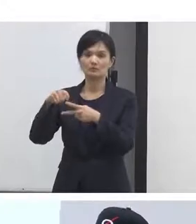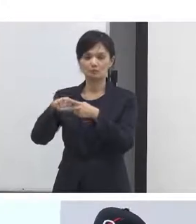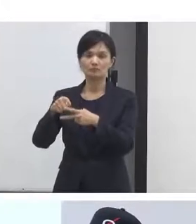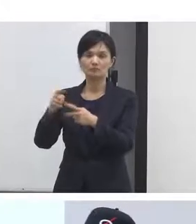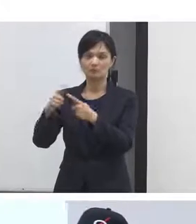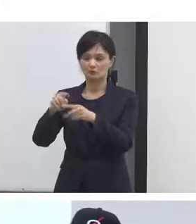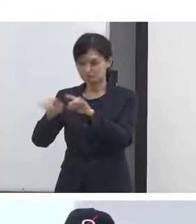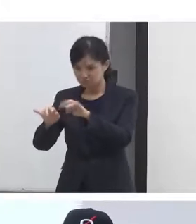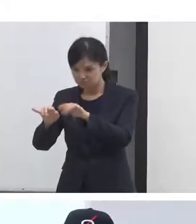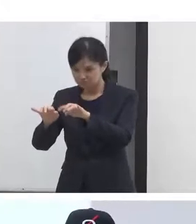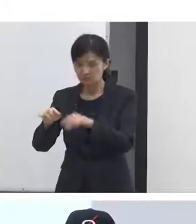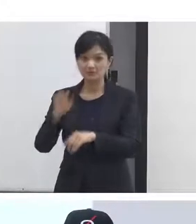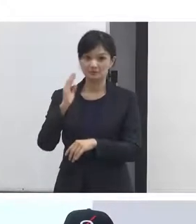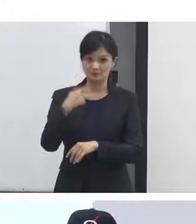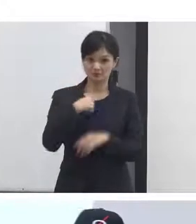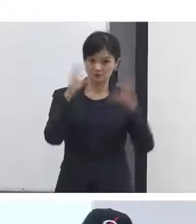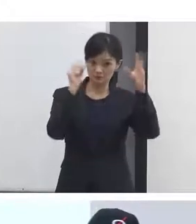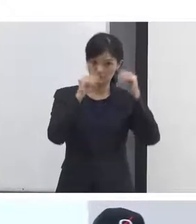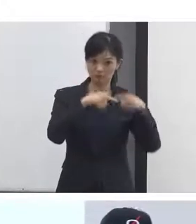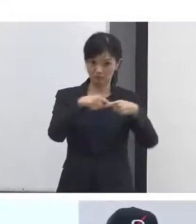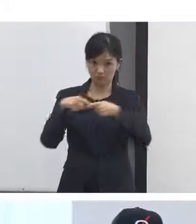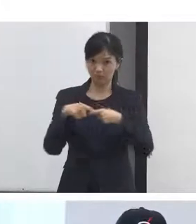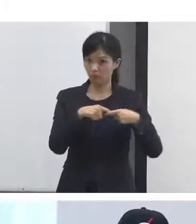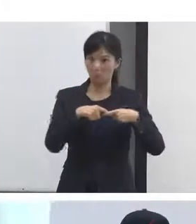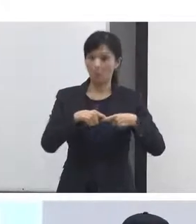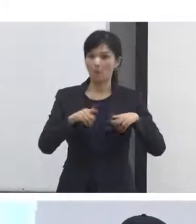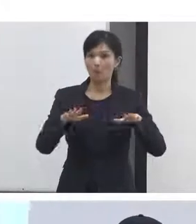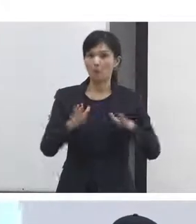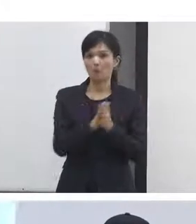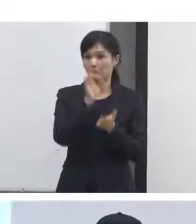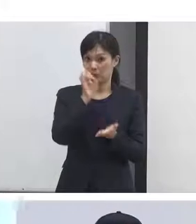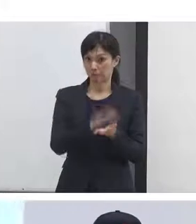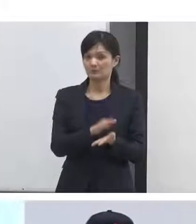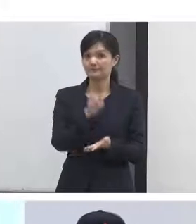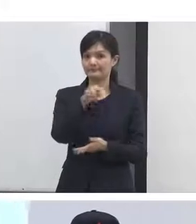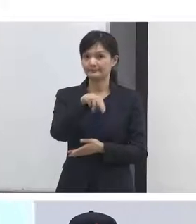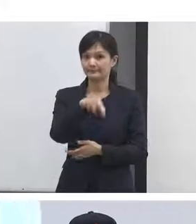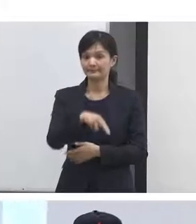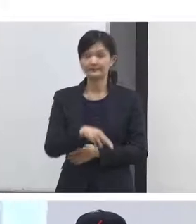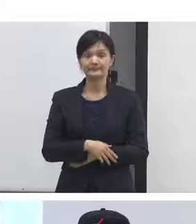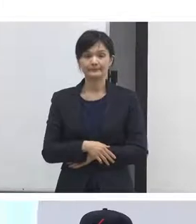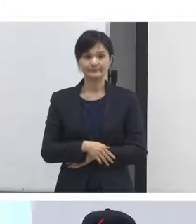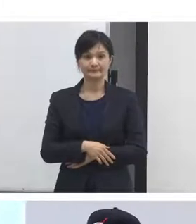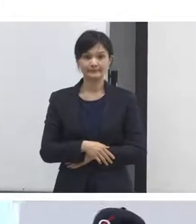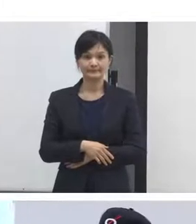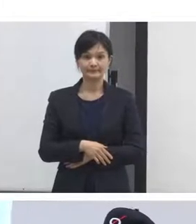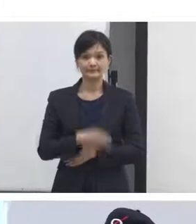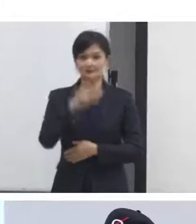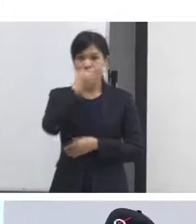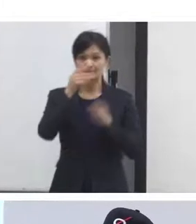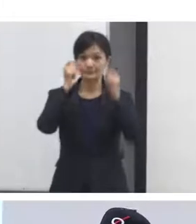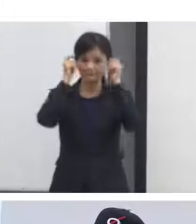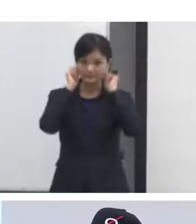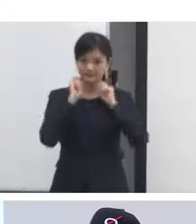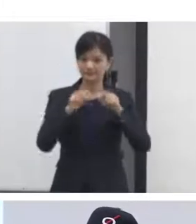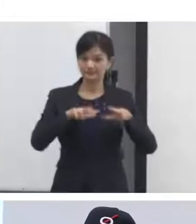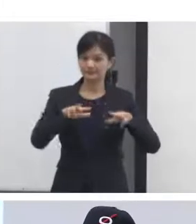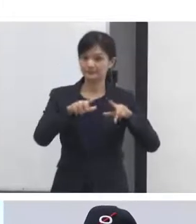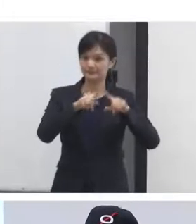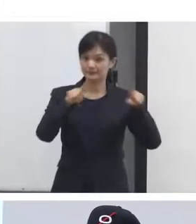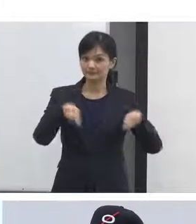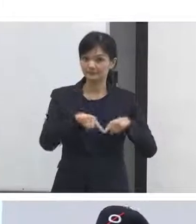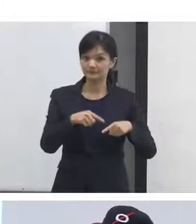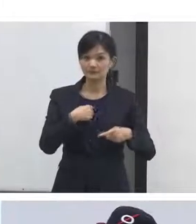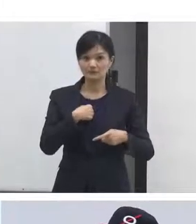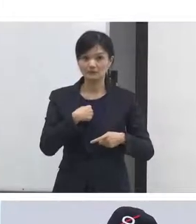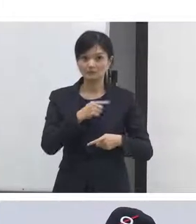统都完成串接了，所以我们可以做一个很好的一个改变。那这整个口罩地图的制作，其实我算一算，